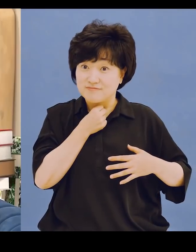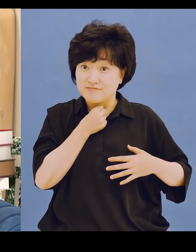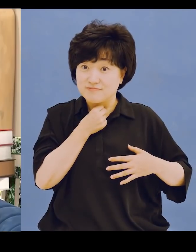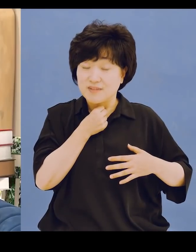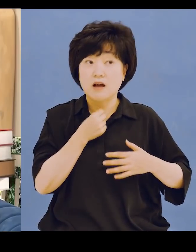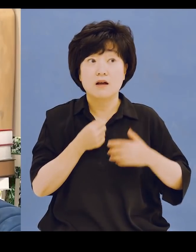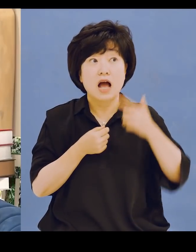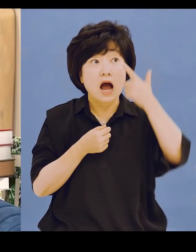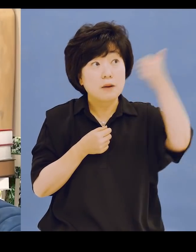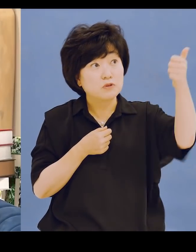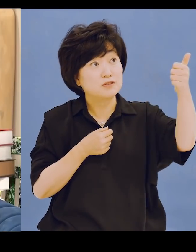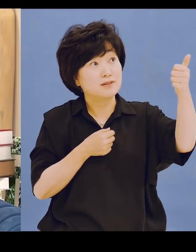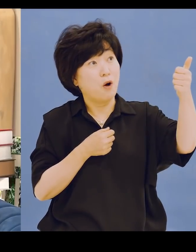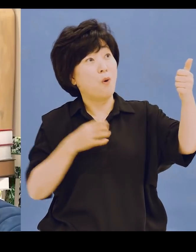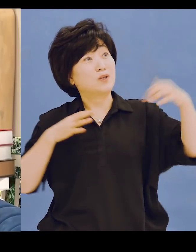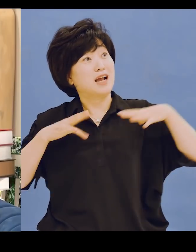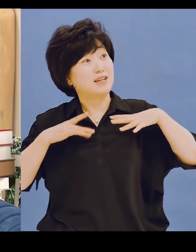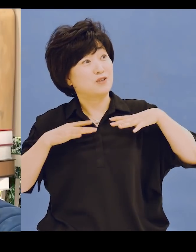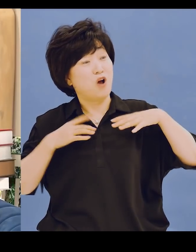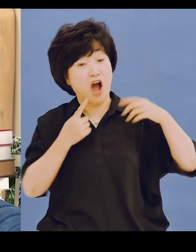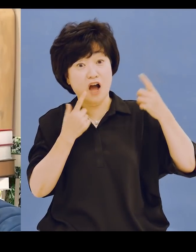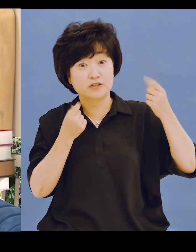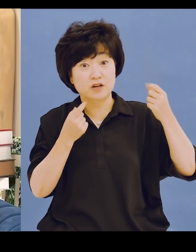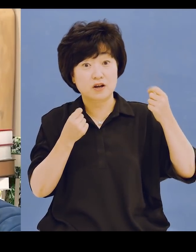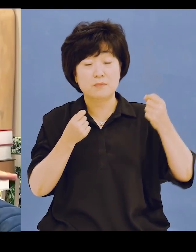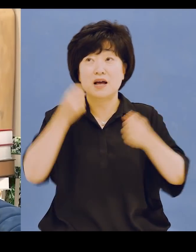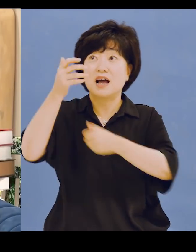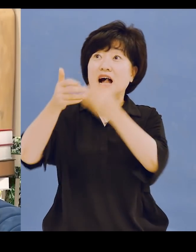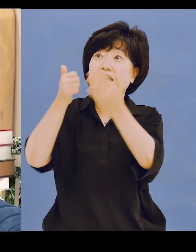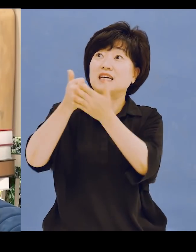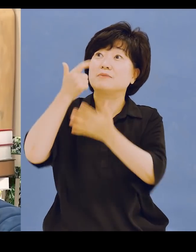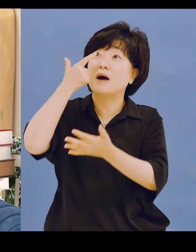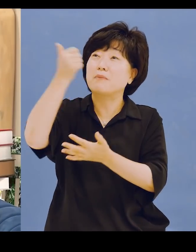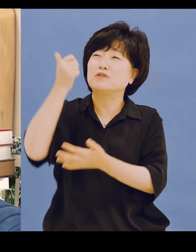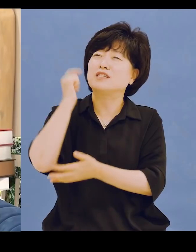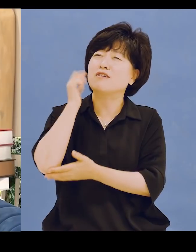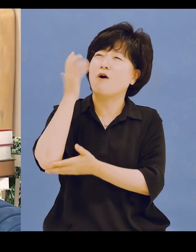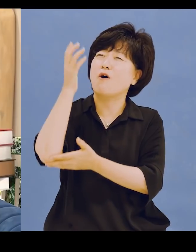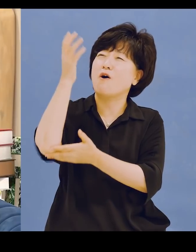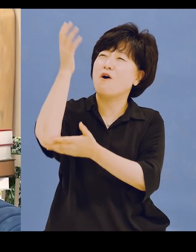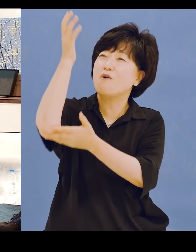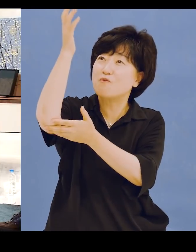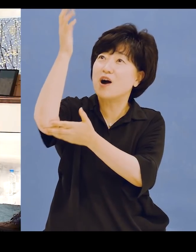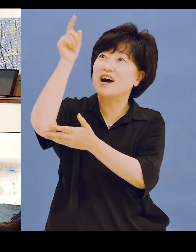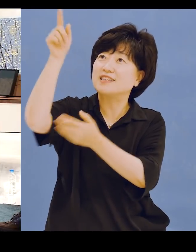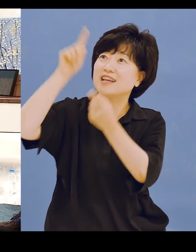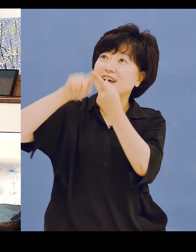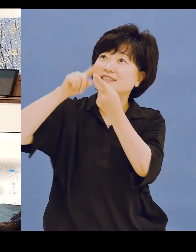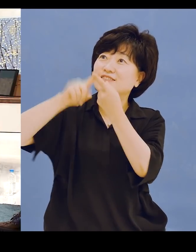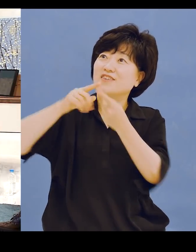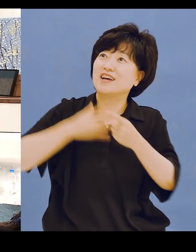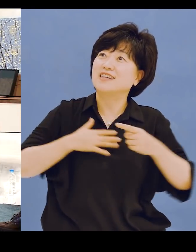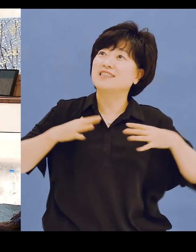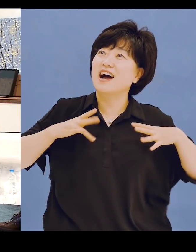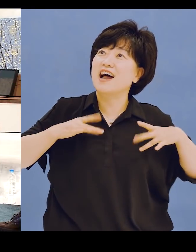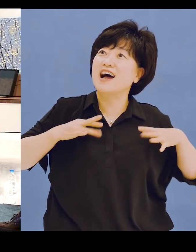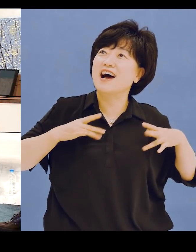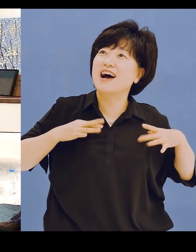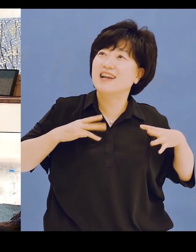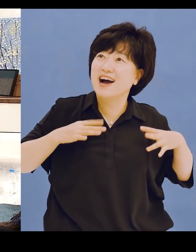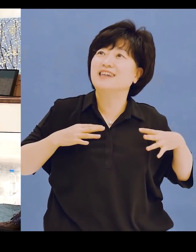그렇게 돼야만 하는 거예요. 그래야만 우리에게 믿음의 자긍심을 주죠. 네. 우리가